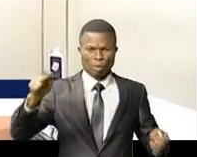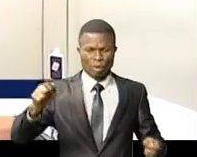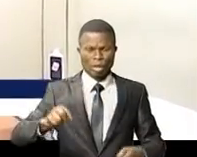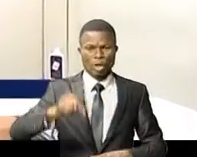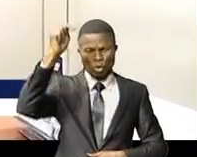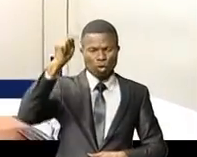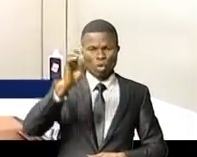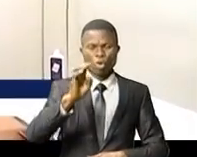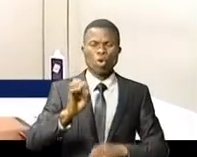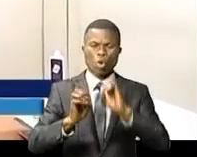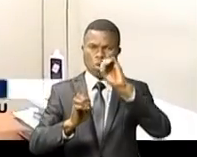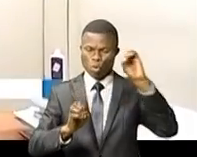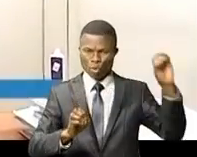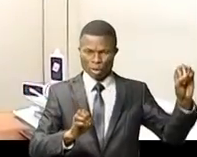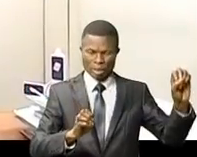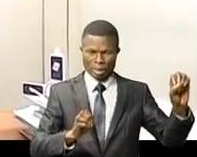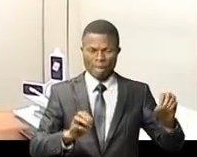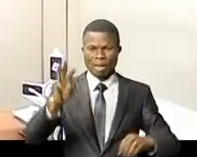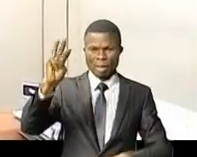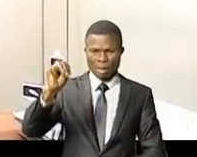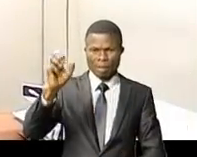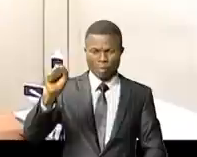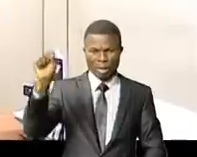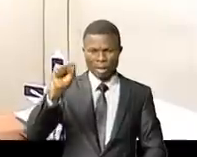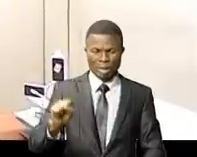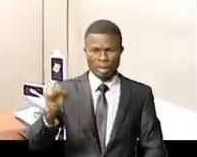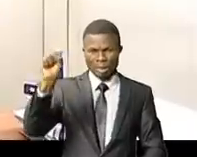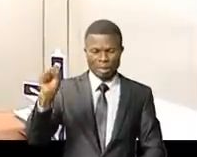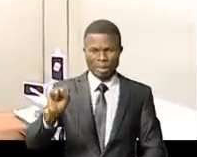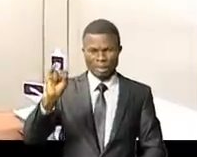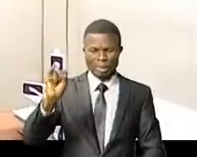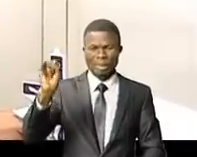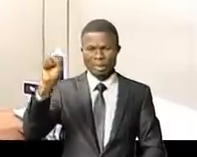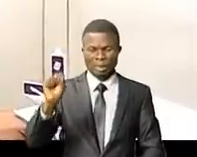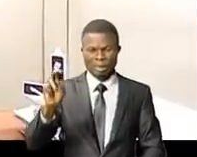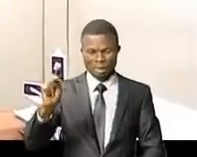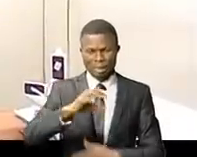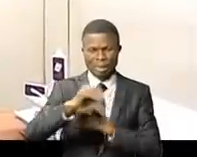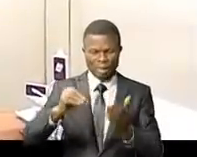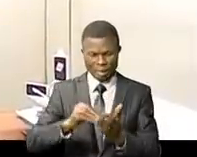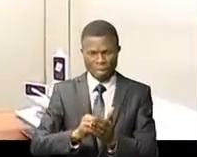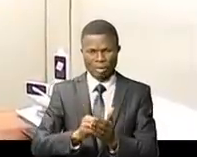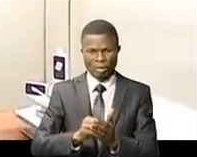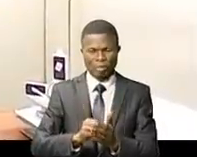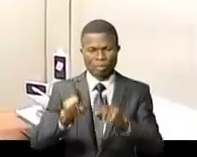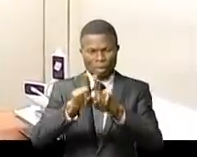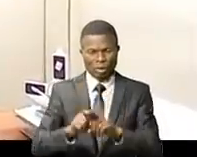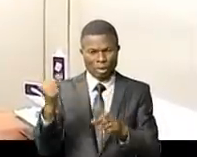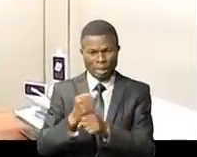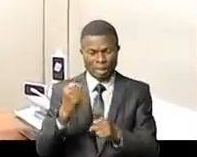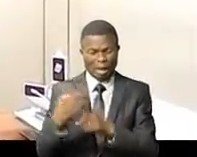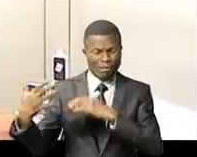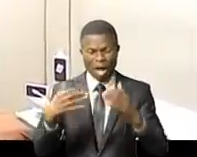nord-ouest de Massissi Centre, et ce, après des opérations de